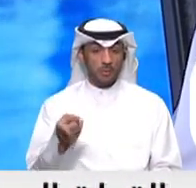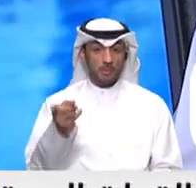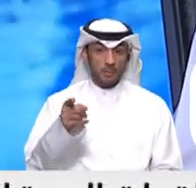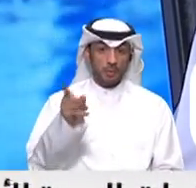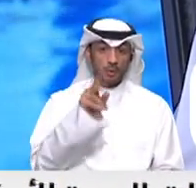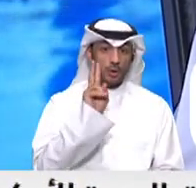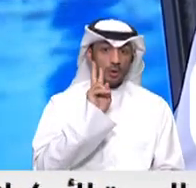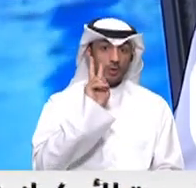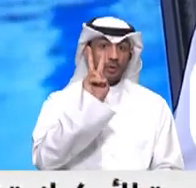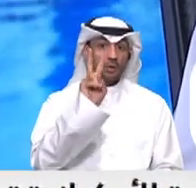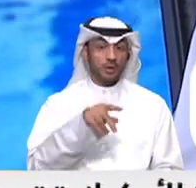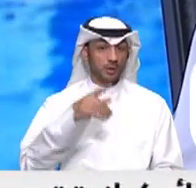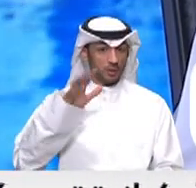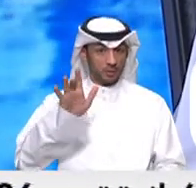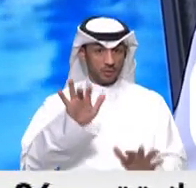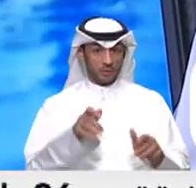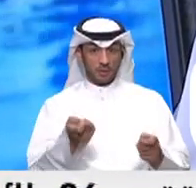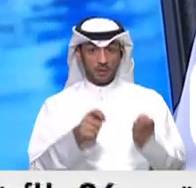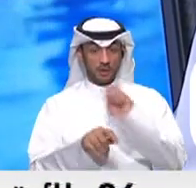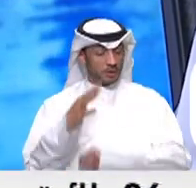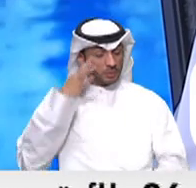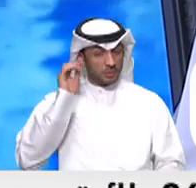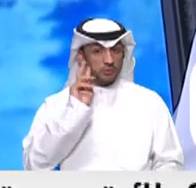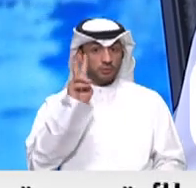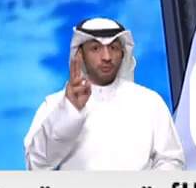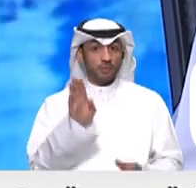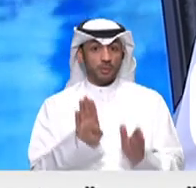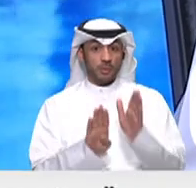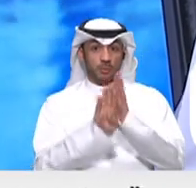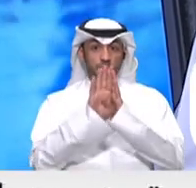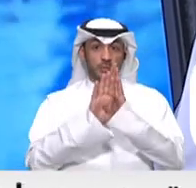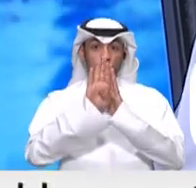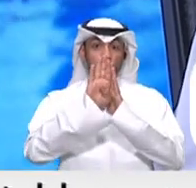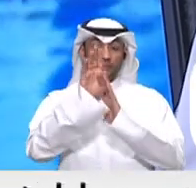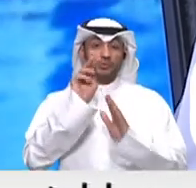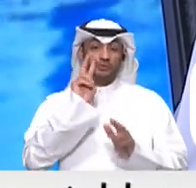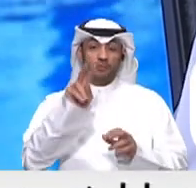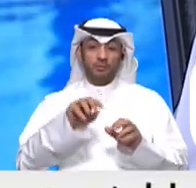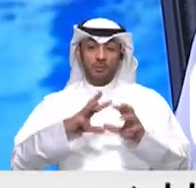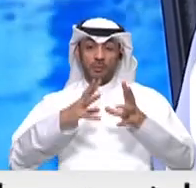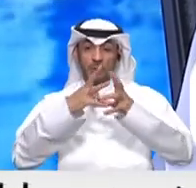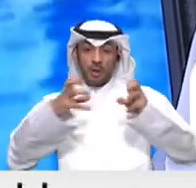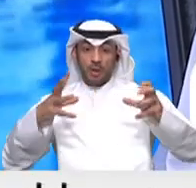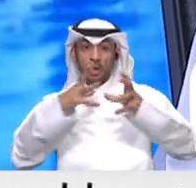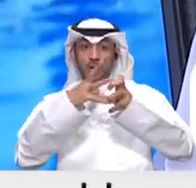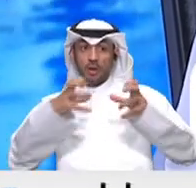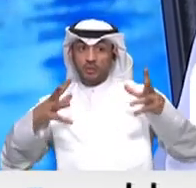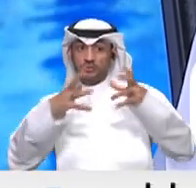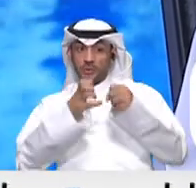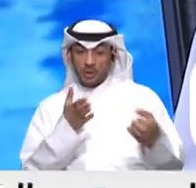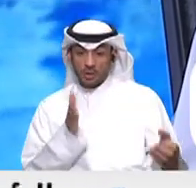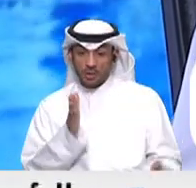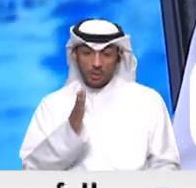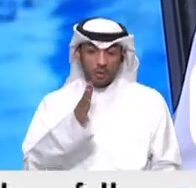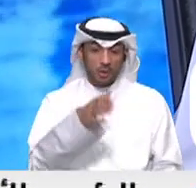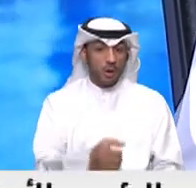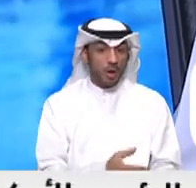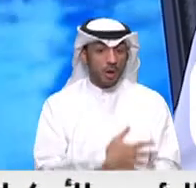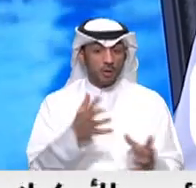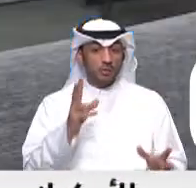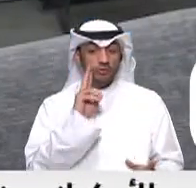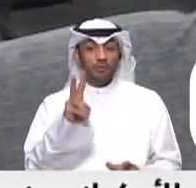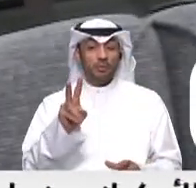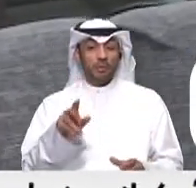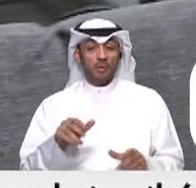ان الذكاء الصناعي قاعد يطور اكثر قاعد صير في خصاص اكثر عنده الامكانيه يقلد